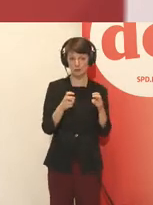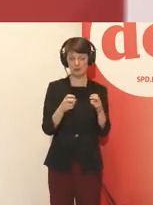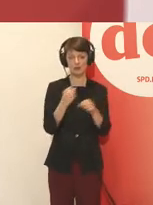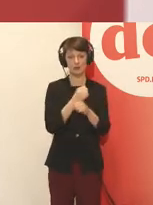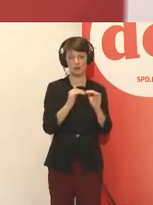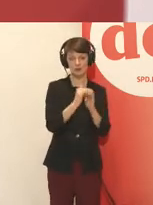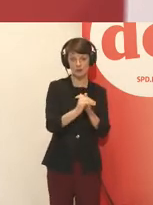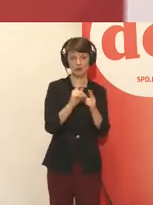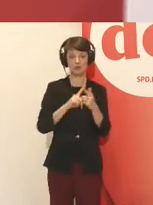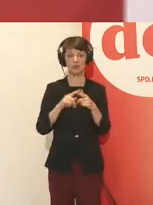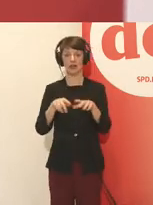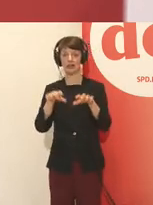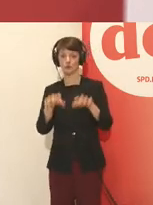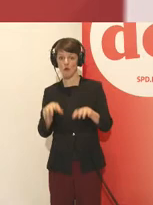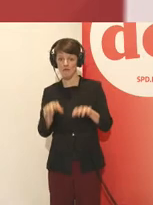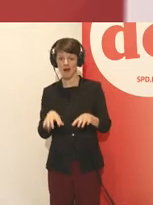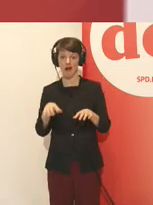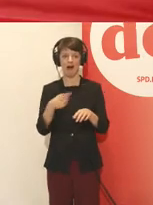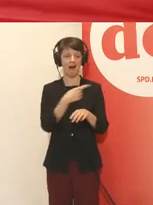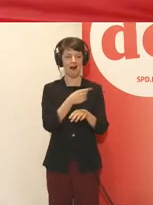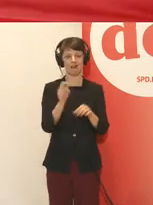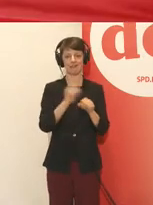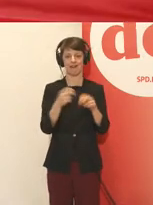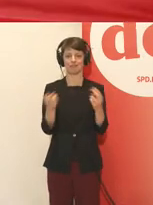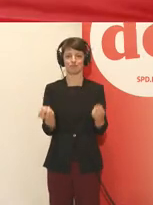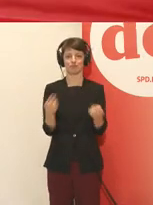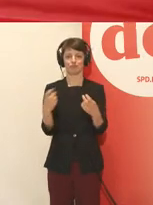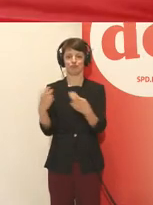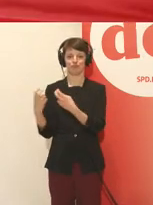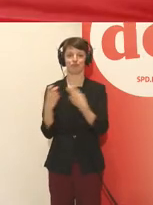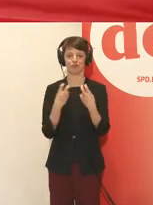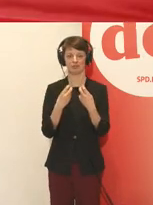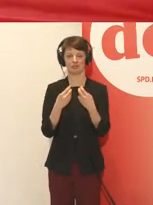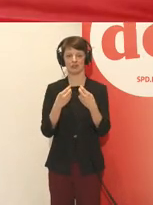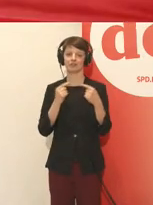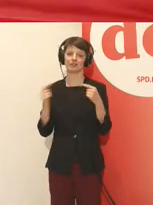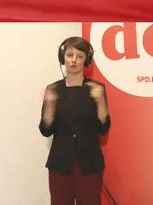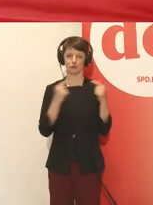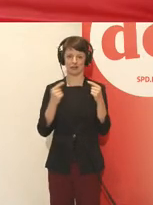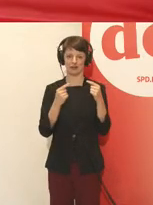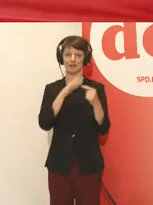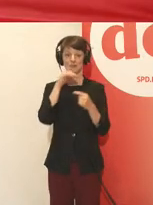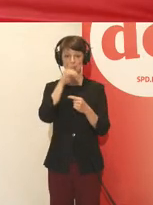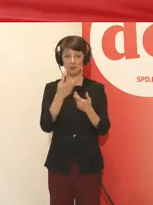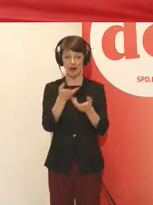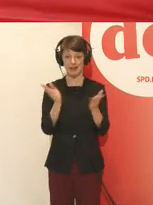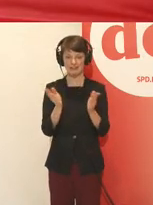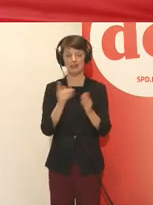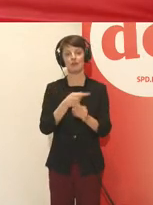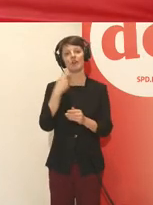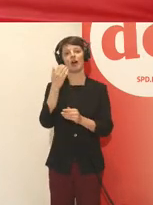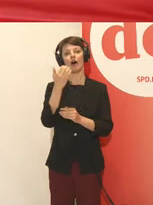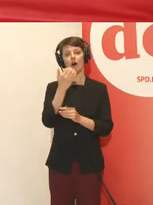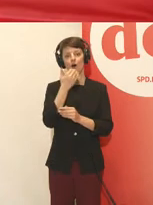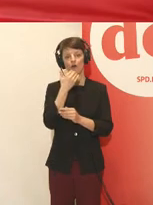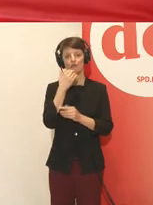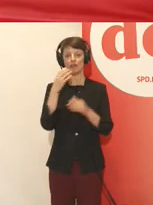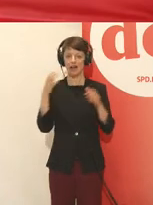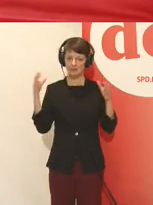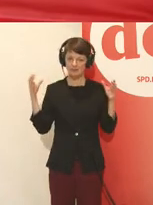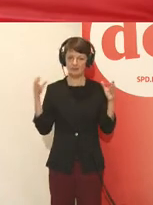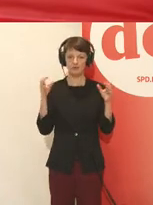überall kann man mitmachen und wir wünschen viel spaß dabei und wir hoffen uns dass wir alle damit gemeinsam